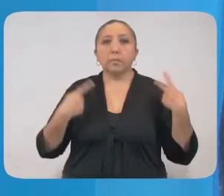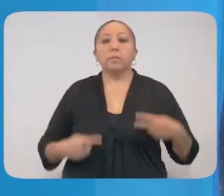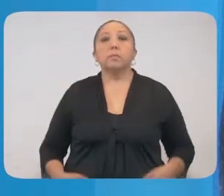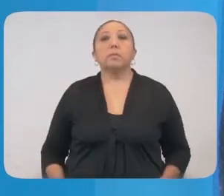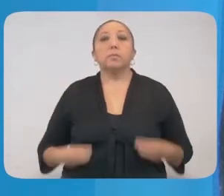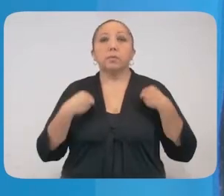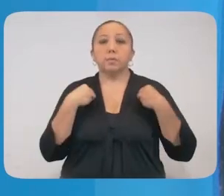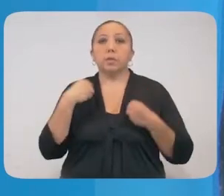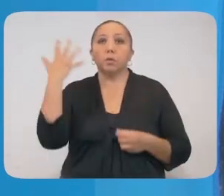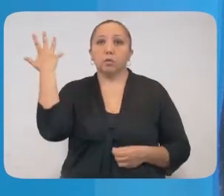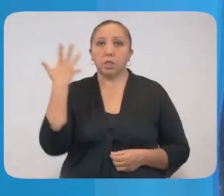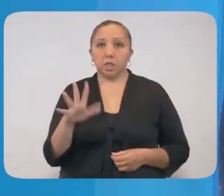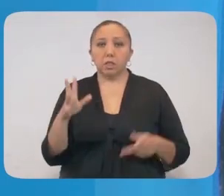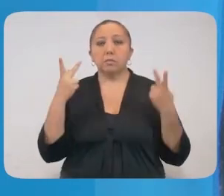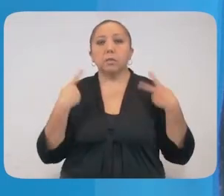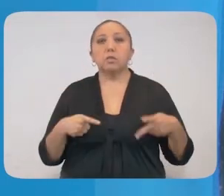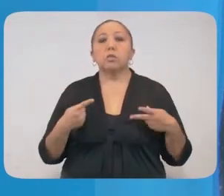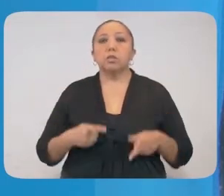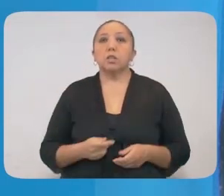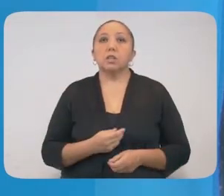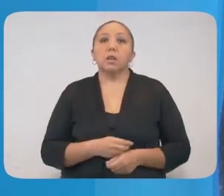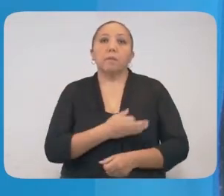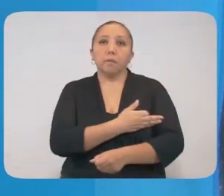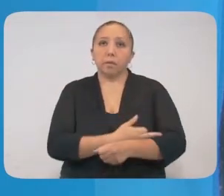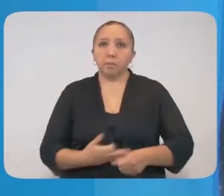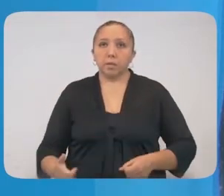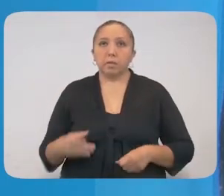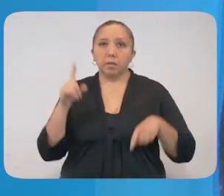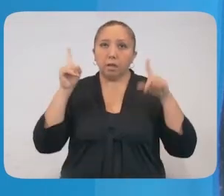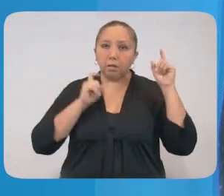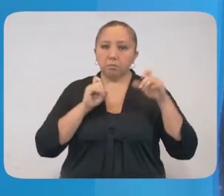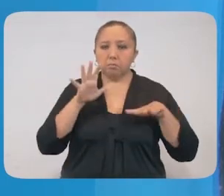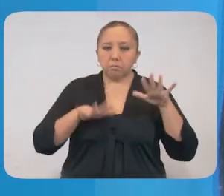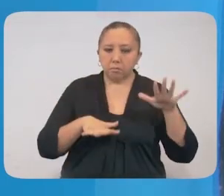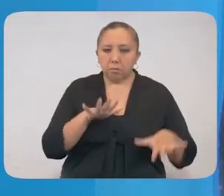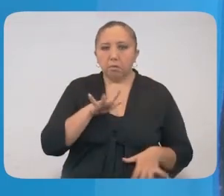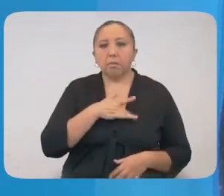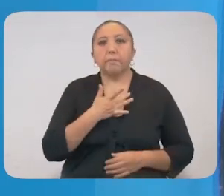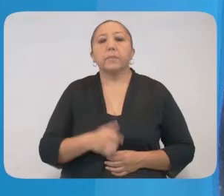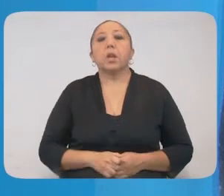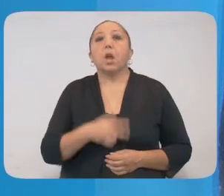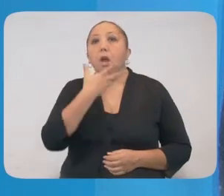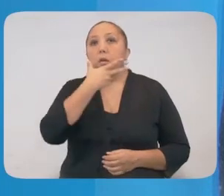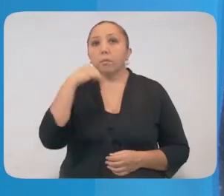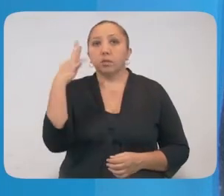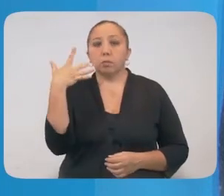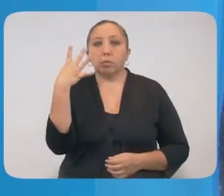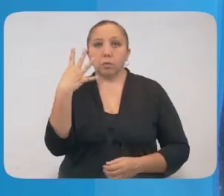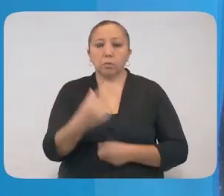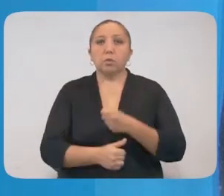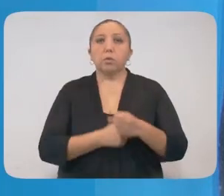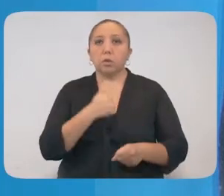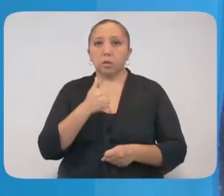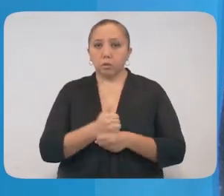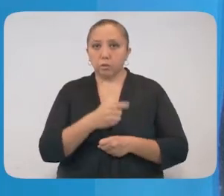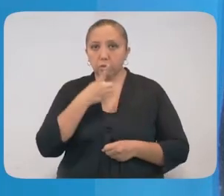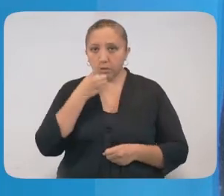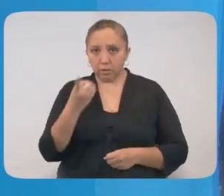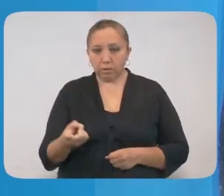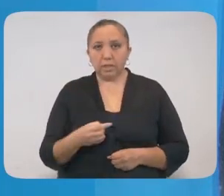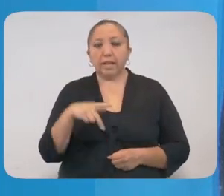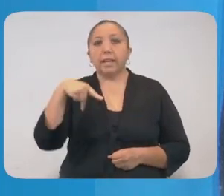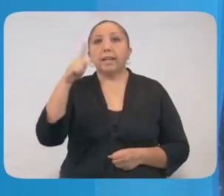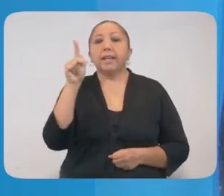hapti ishilukahal. Anchahandi ohanil tu riñón le mako tak patu iknalo ma chik pahaktio wabashi. Huntul ship 82 hapti